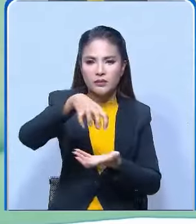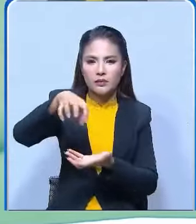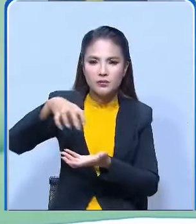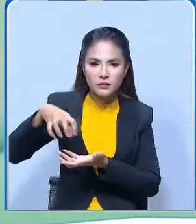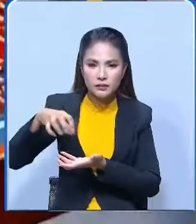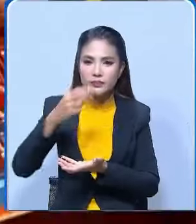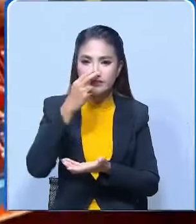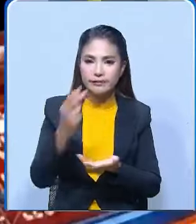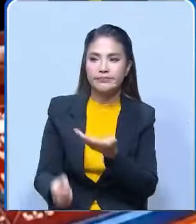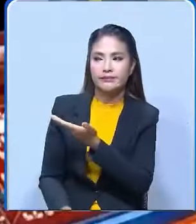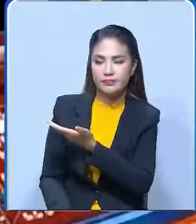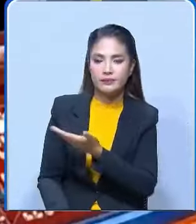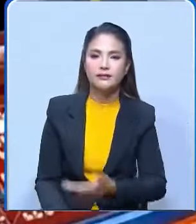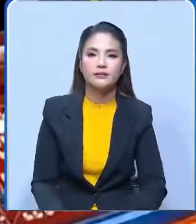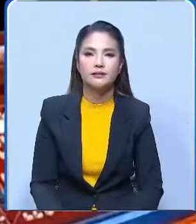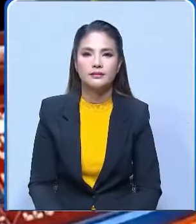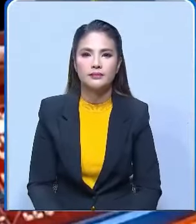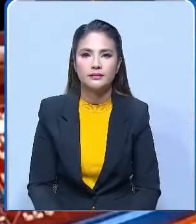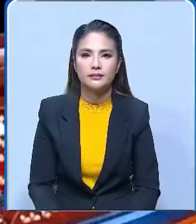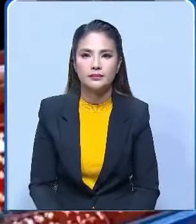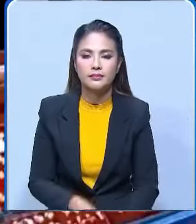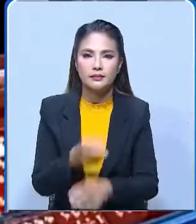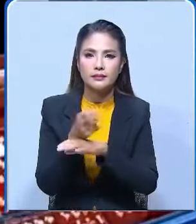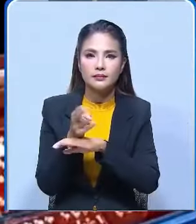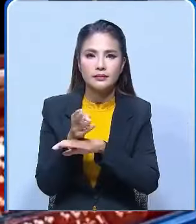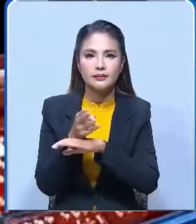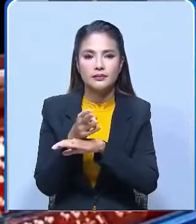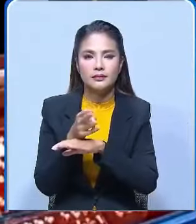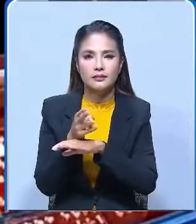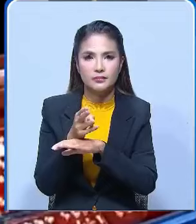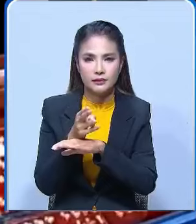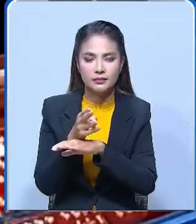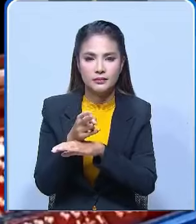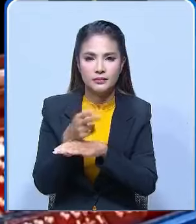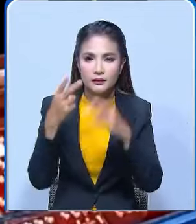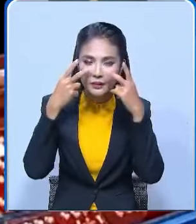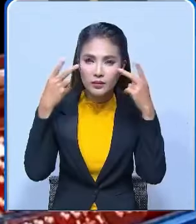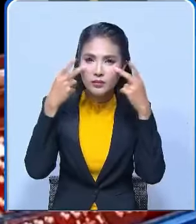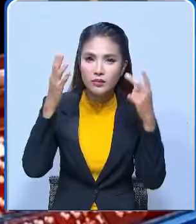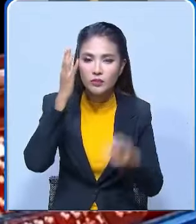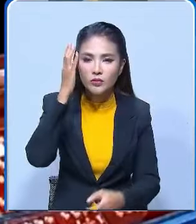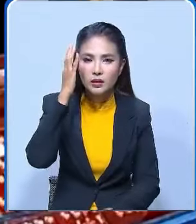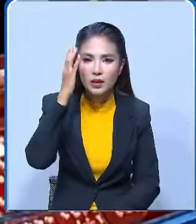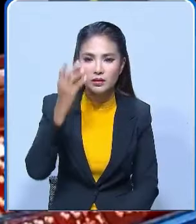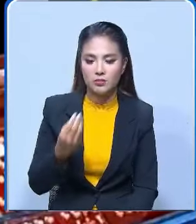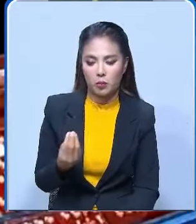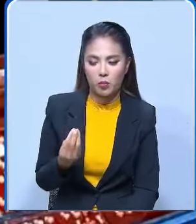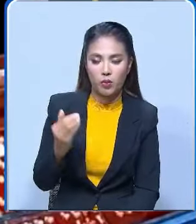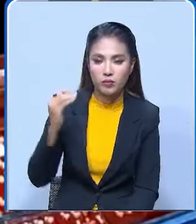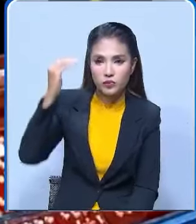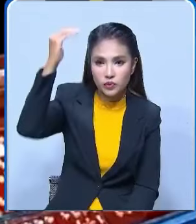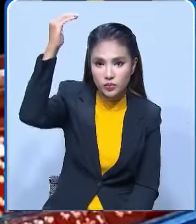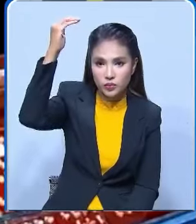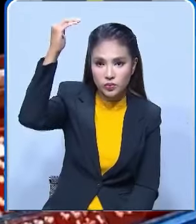างตอนพร้อมๆกันเลยค่ะอันนี้เป็นภาพจากกล้องวงจรปิดนะคุณผู้ชมคนร้ายคือเป็นชายชะกันรูปร่างผอมสูงนะคะ ค่ะ